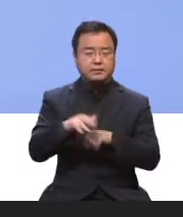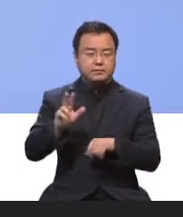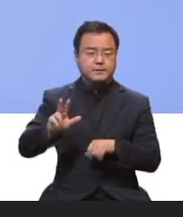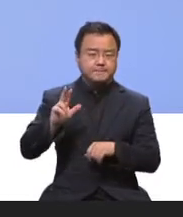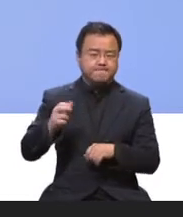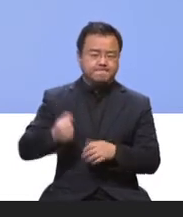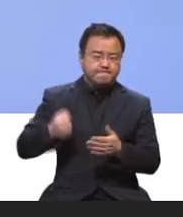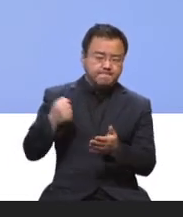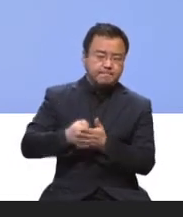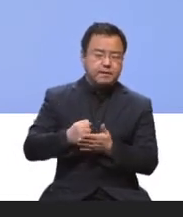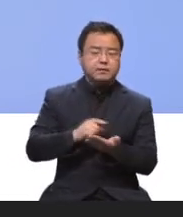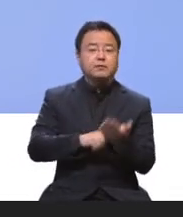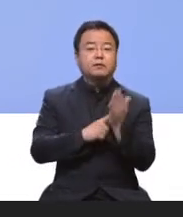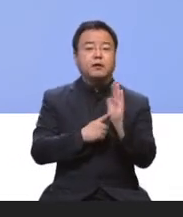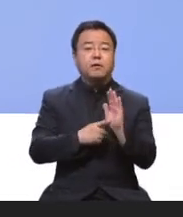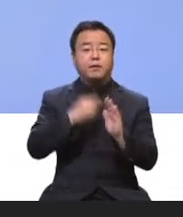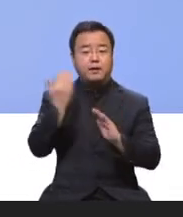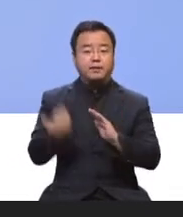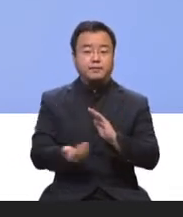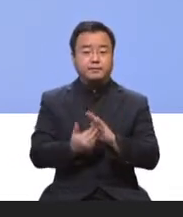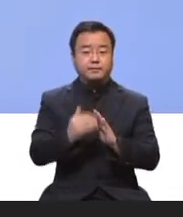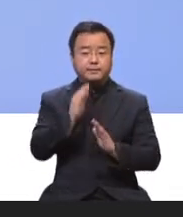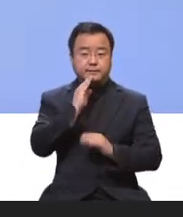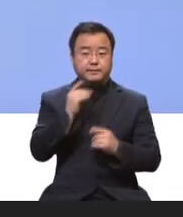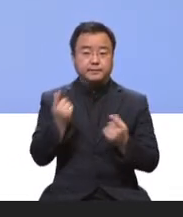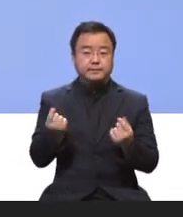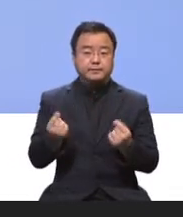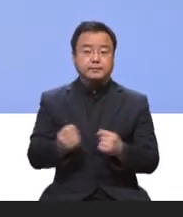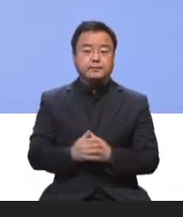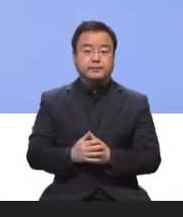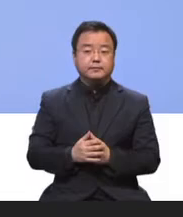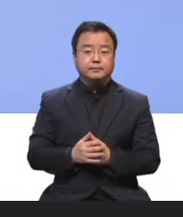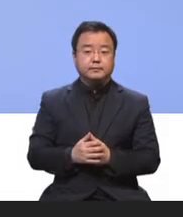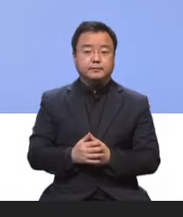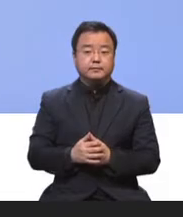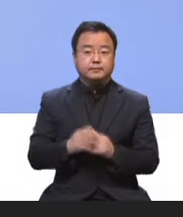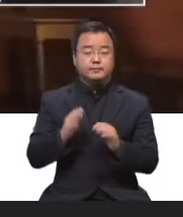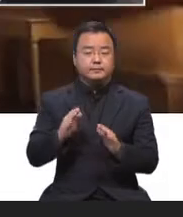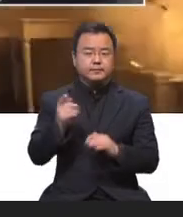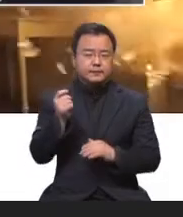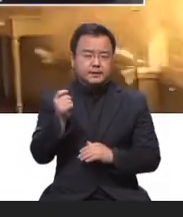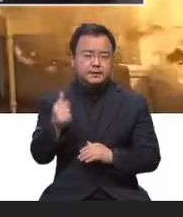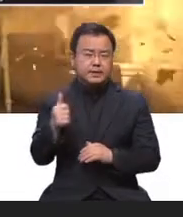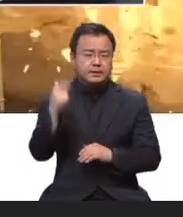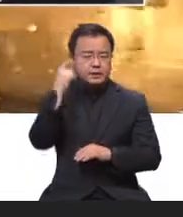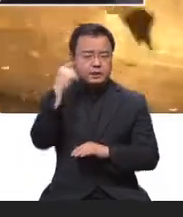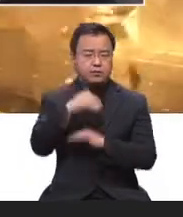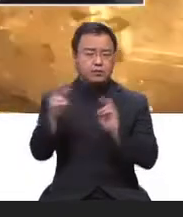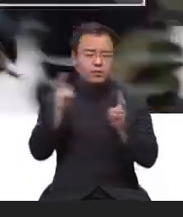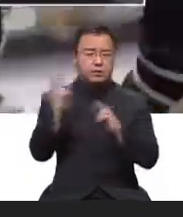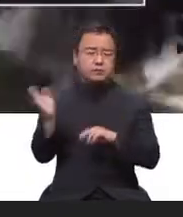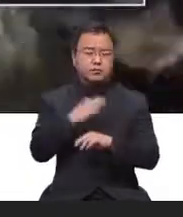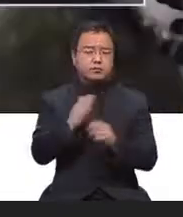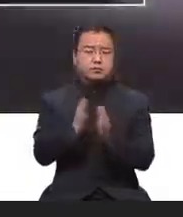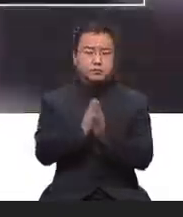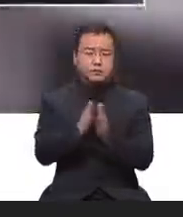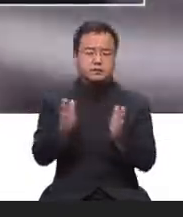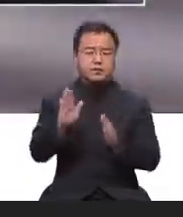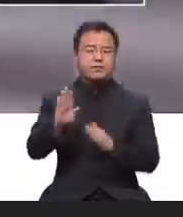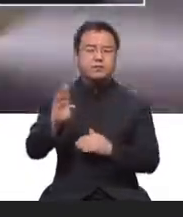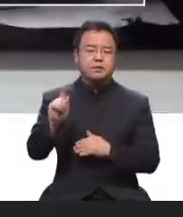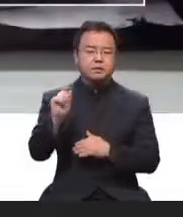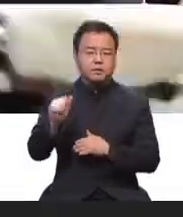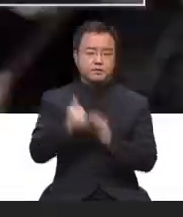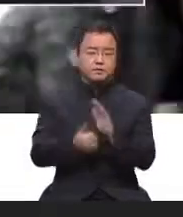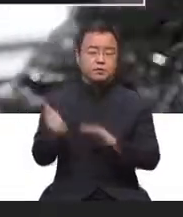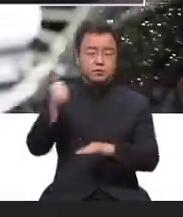어떤 바람을 보였는데 그 바람이 현실로 이루어진 셈입니다. 마이너 기획사에서 작게 시작한 BTS의 세계적인 성공 스토리